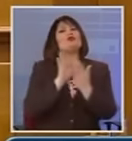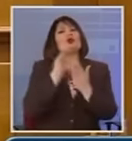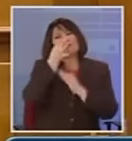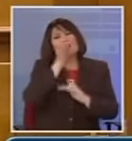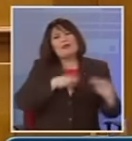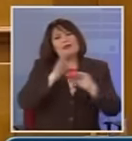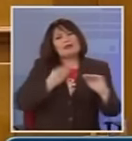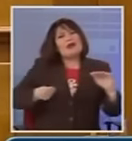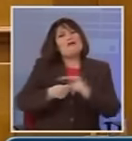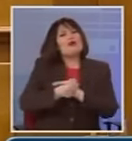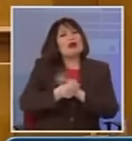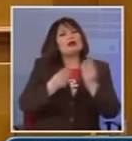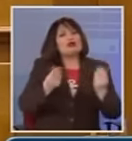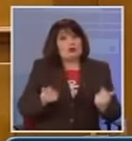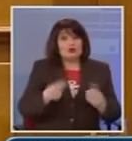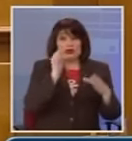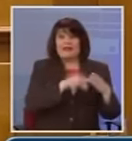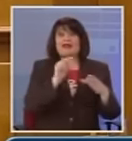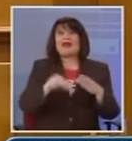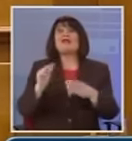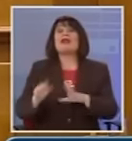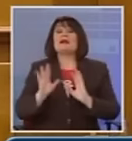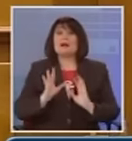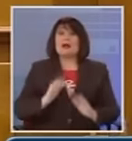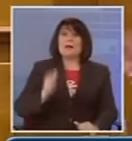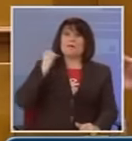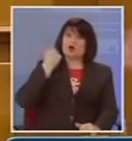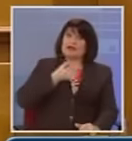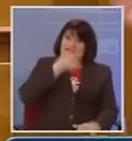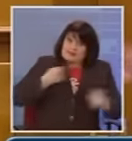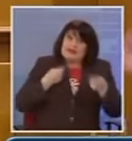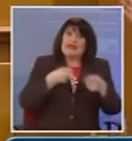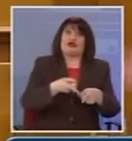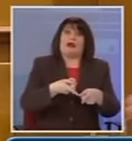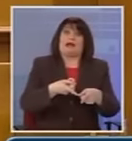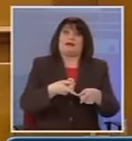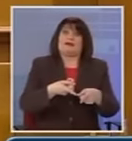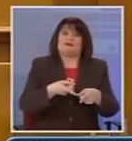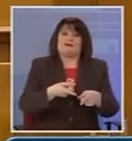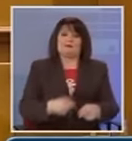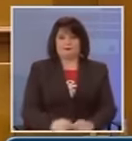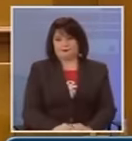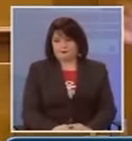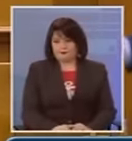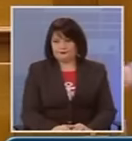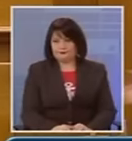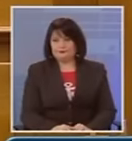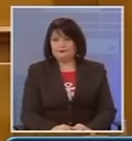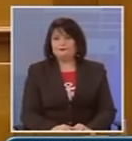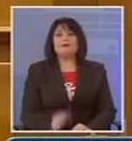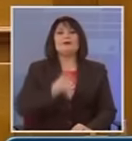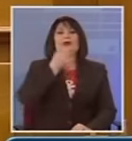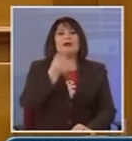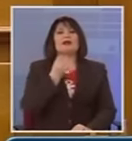διαφθοράς. Εσείς τότε δεν τα ψηφίσατε, αλλά προχθές τα εξαγγείλατε, σας θυμίζω κύριε Τσίπρα. Εξαγγείλατε και μέτρα